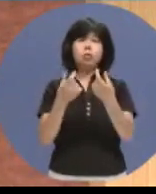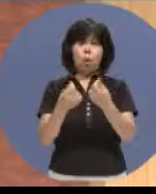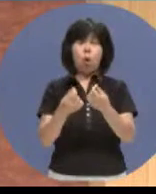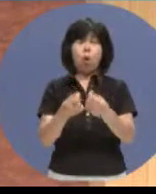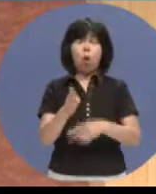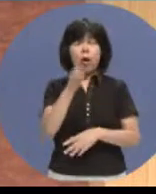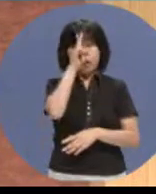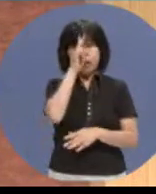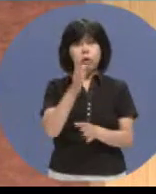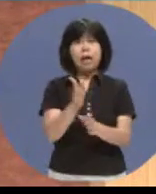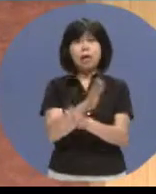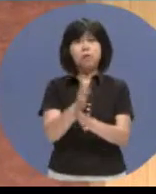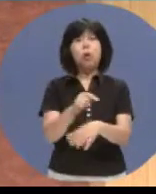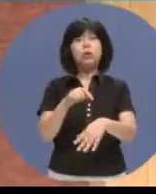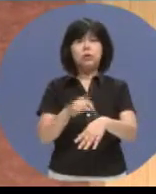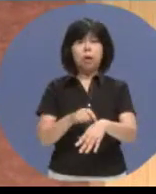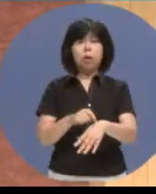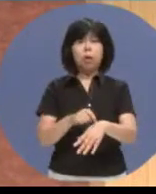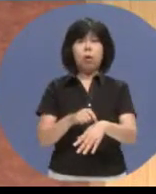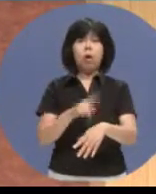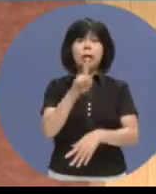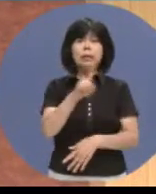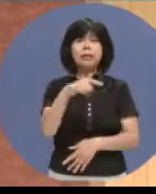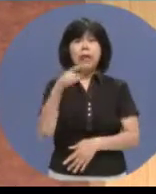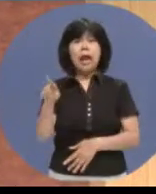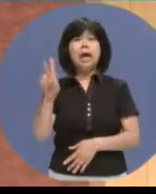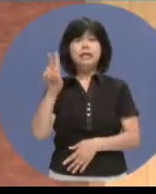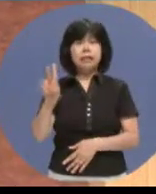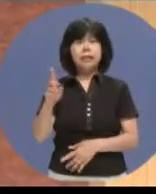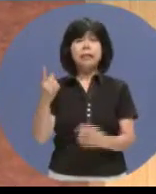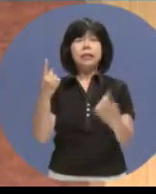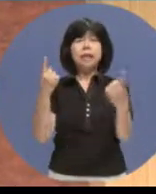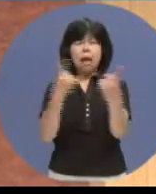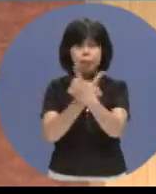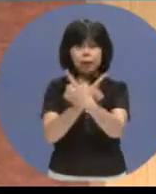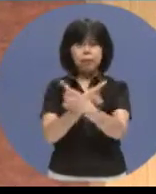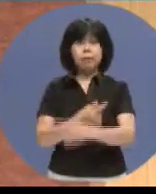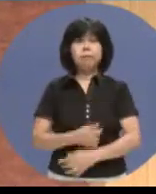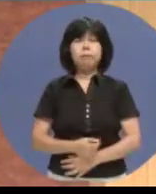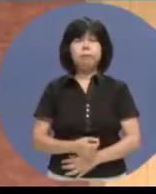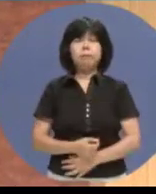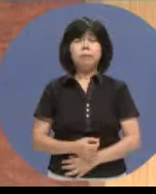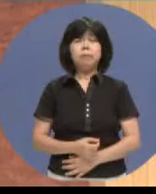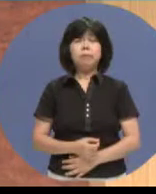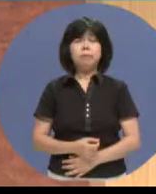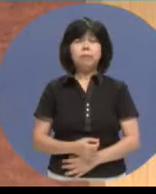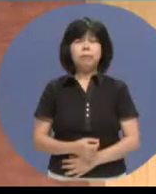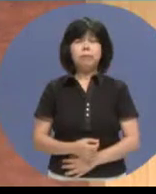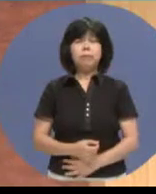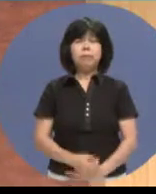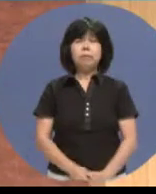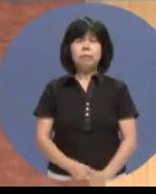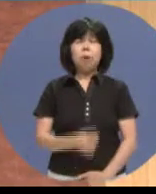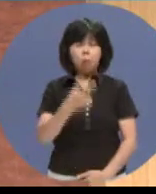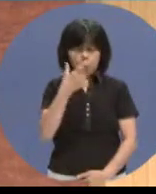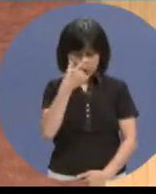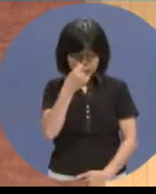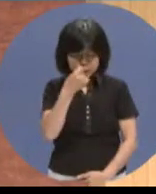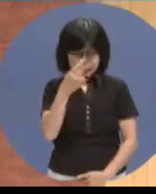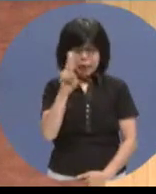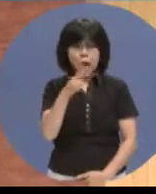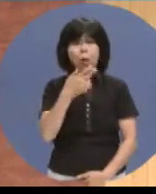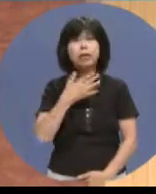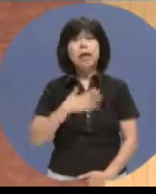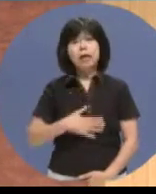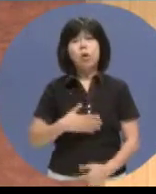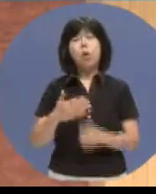今月も昼休みの時間を13時から14時に変更します。ご迷惑をおかけします